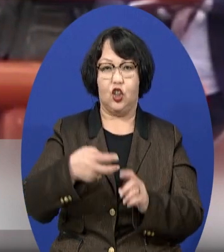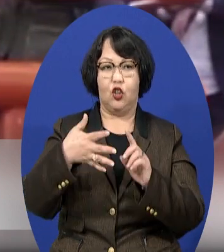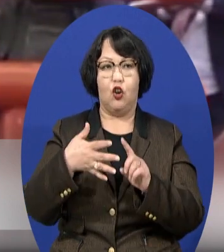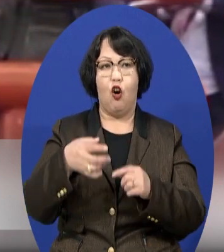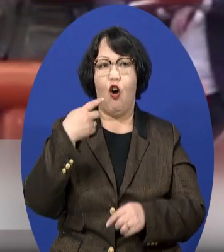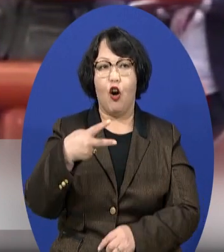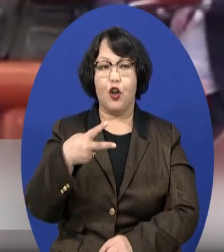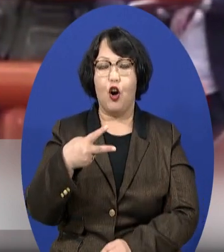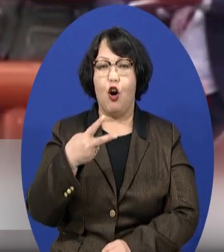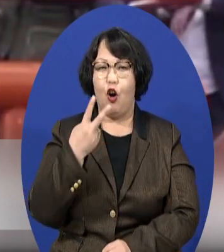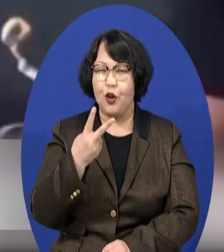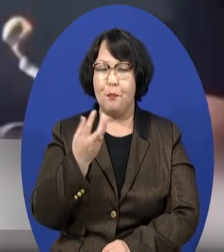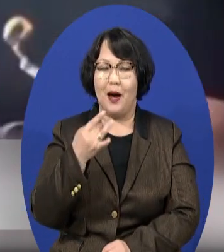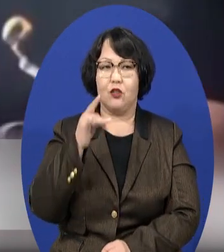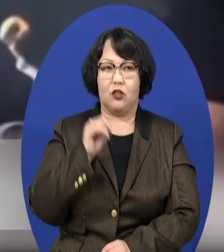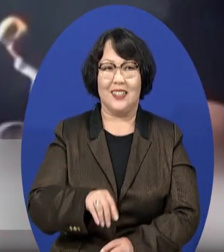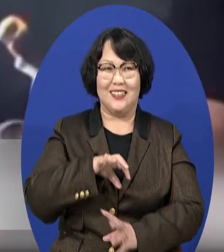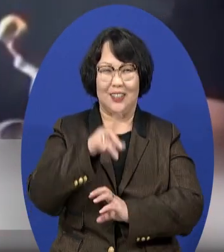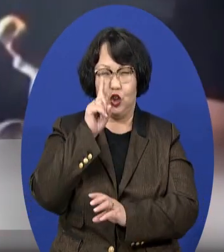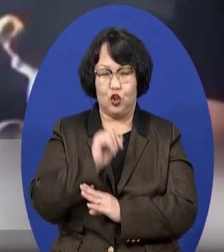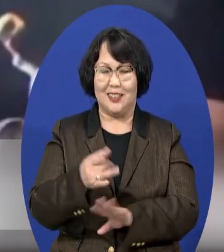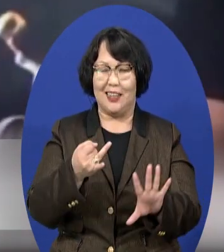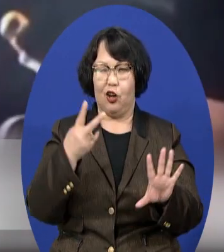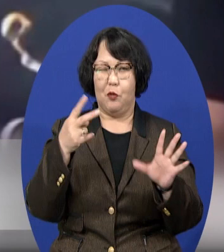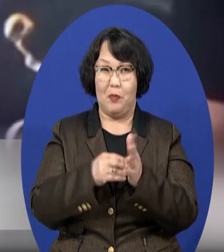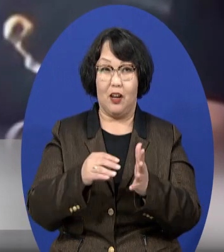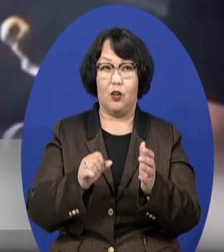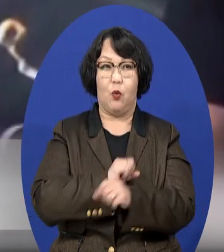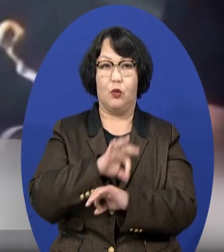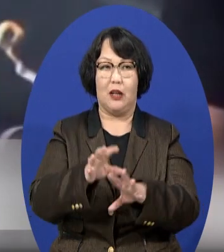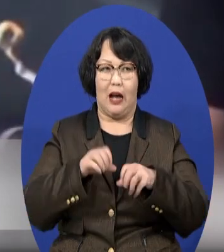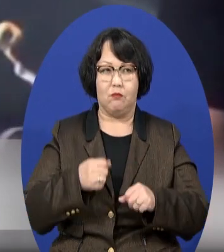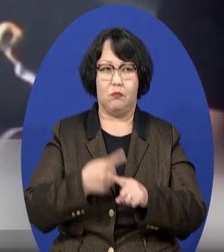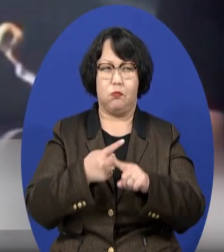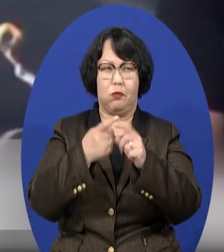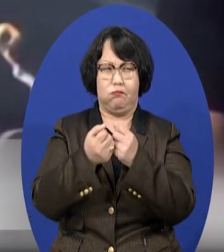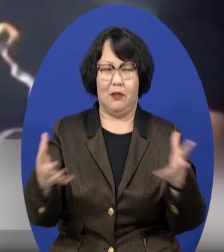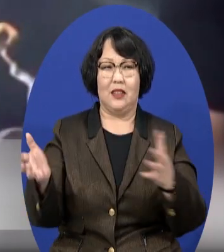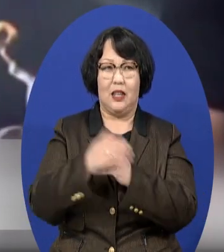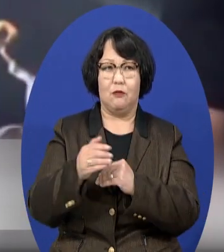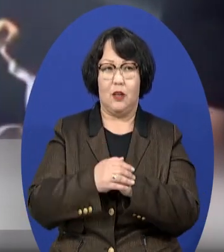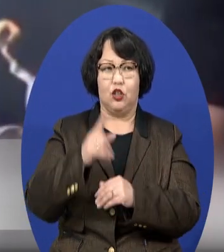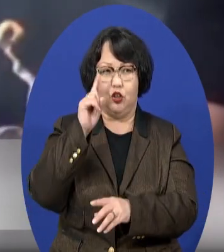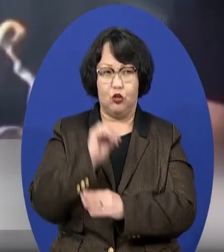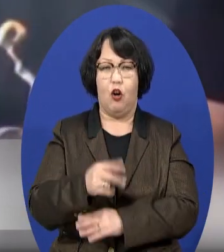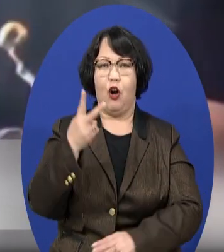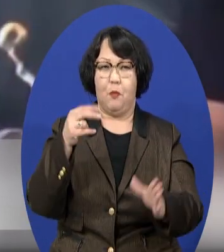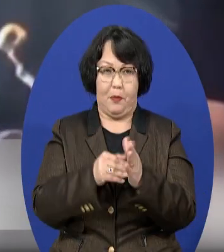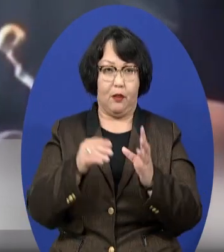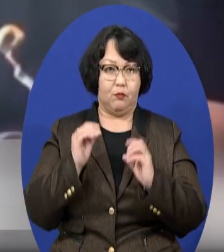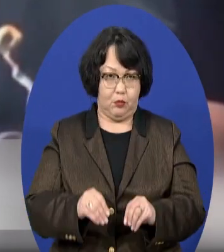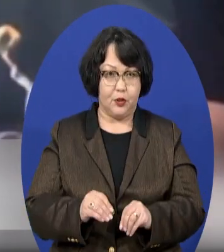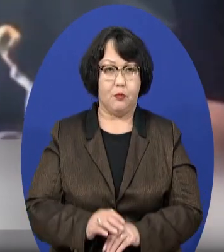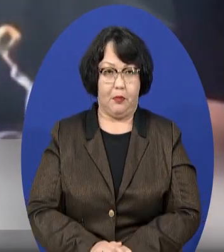маа. Өдөрт дунджаар 72,000 халдварын тохиолдол бүртгэгдэж байгаа бол нас баралт өдөрт 2,000-д хүрч байгаа